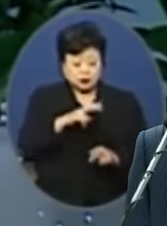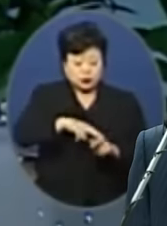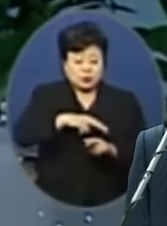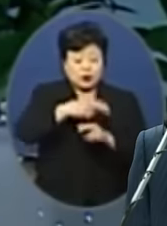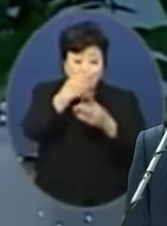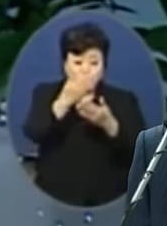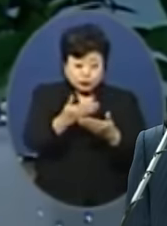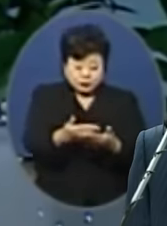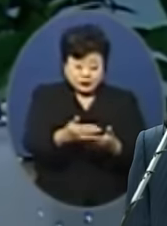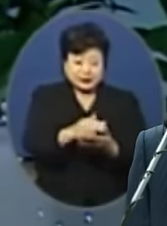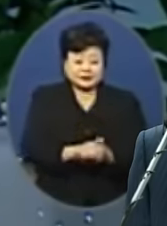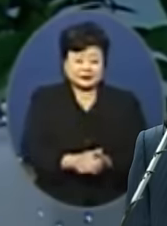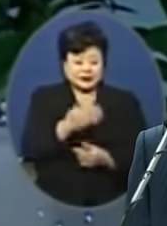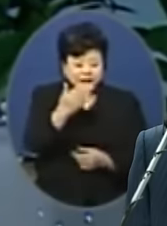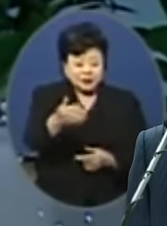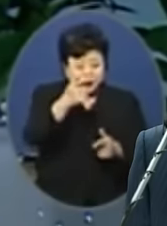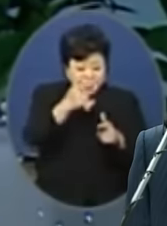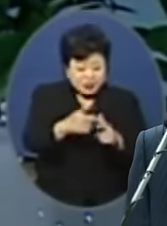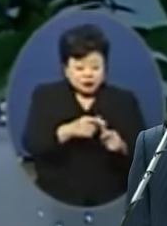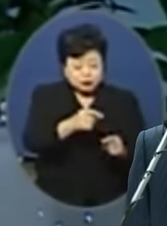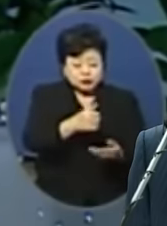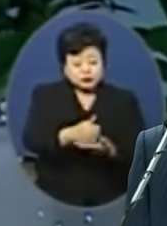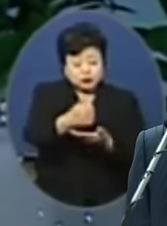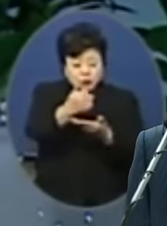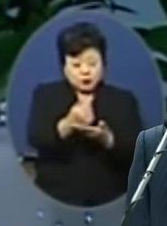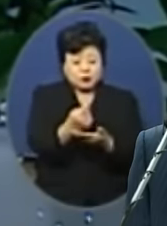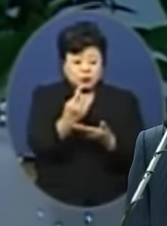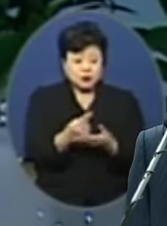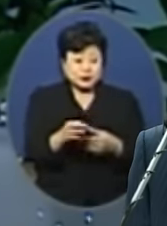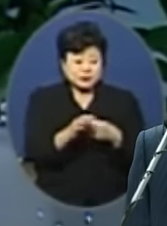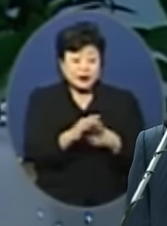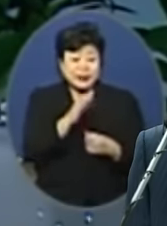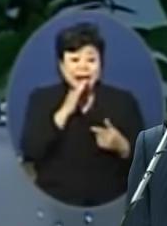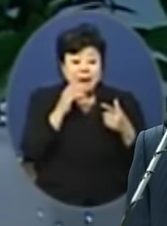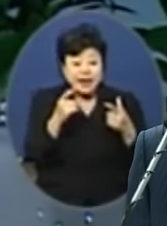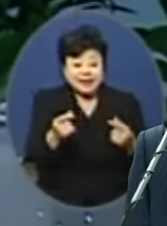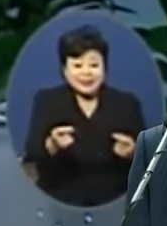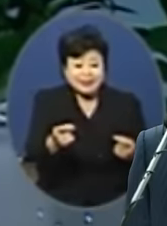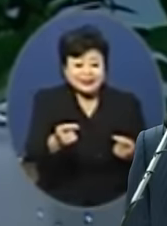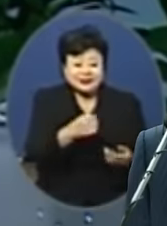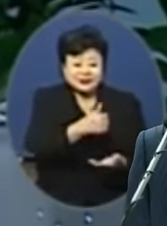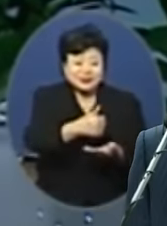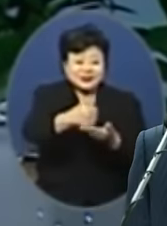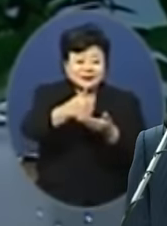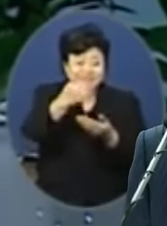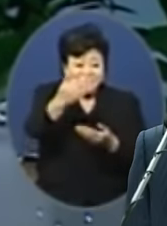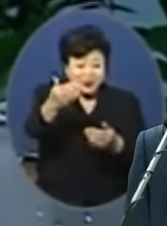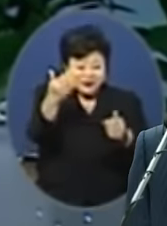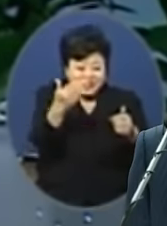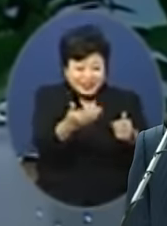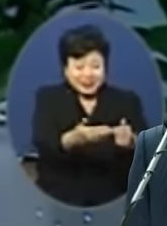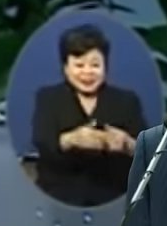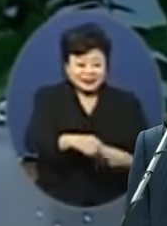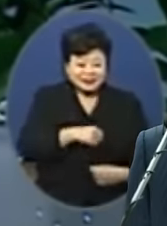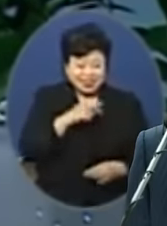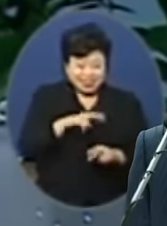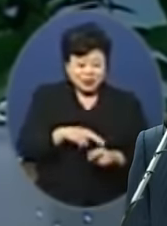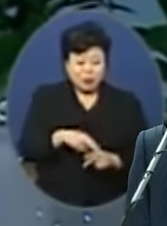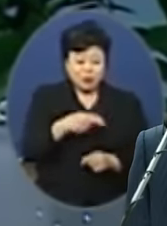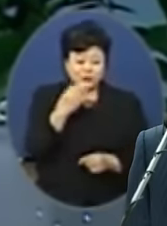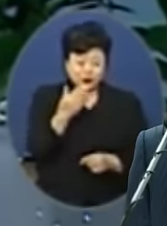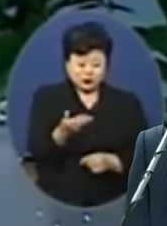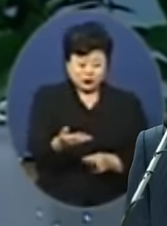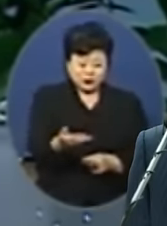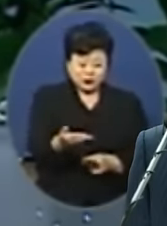주시는 것입니다. 여러분이 예수를 구주로 모시면 아멘하십시다. 그러면 주님이 여러분에게 의의 선물을